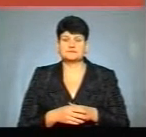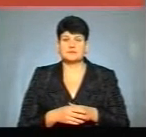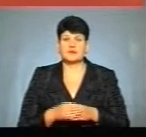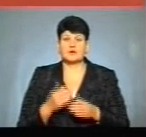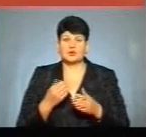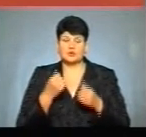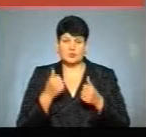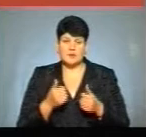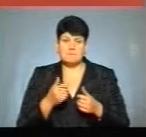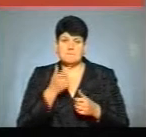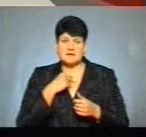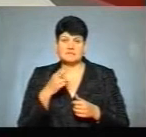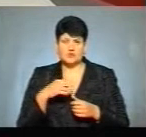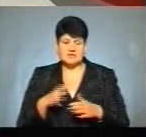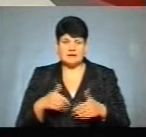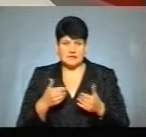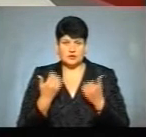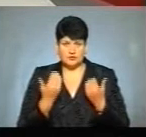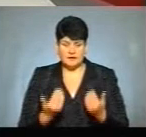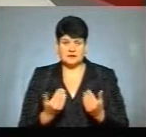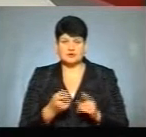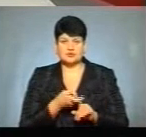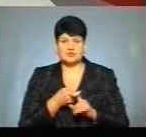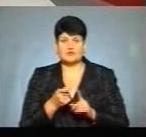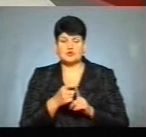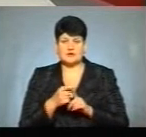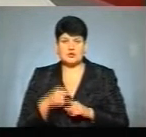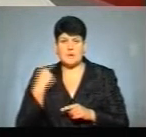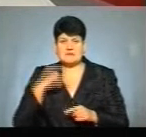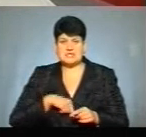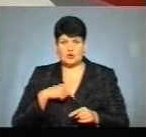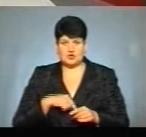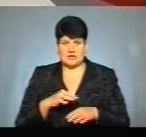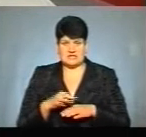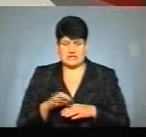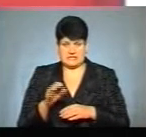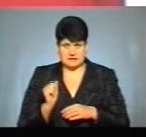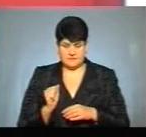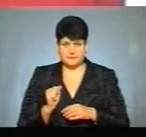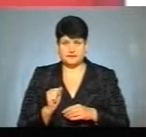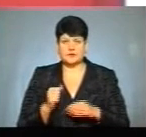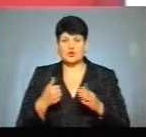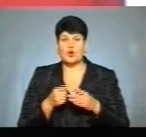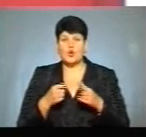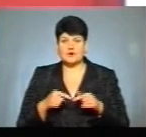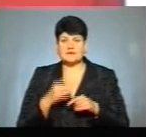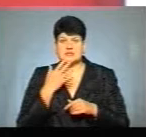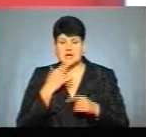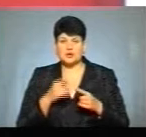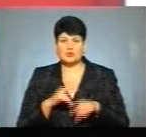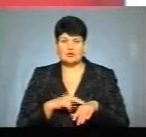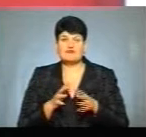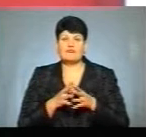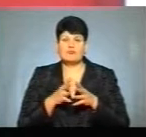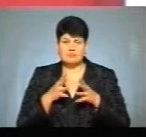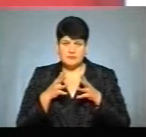пане Дмитро, чи зверталися до вас стосовно словесного і психологічного насильства? Так, два органи національної поліції в більшості, в